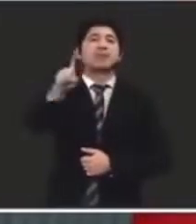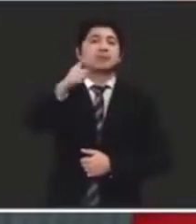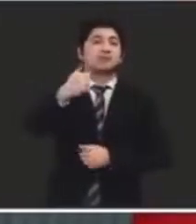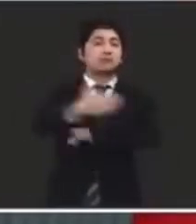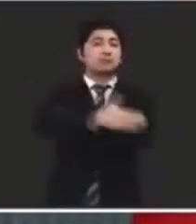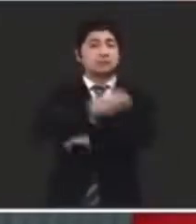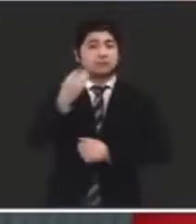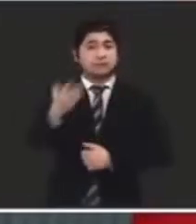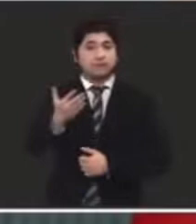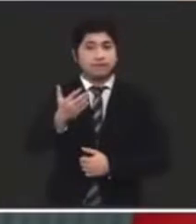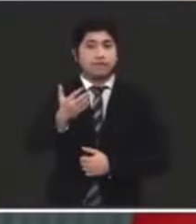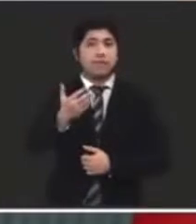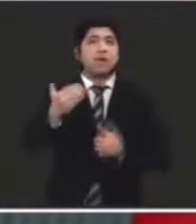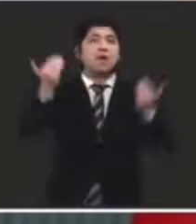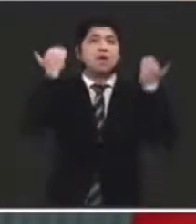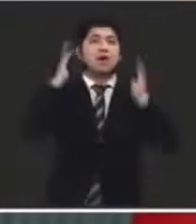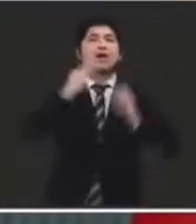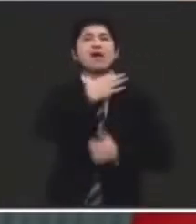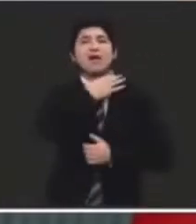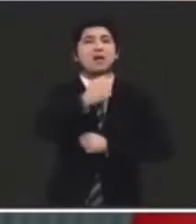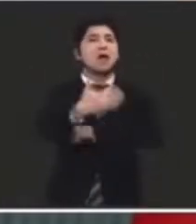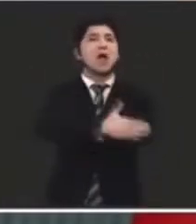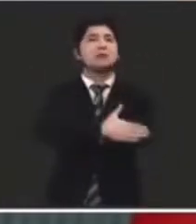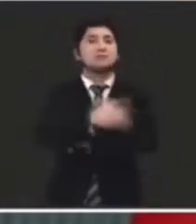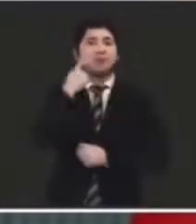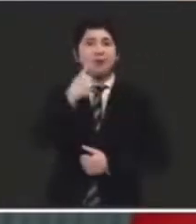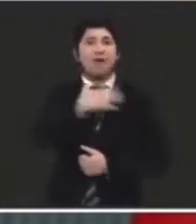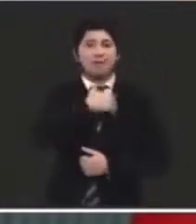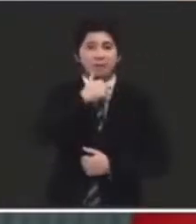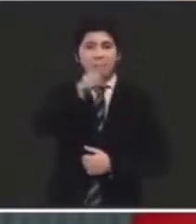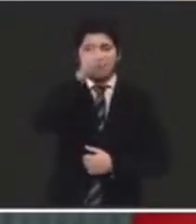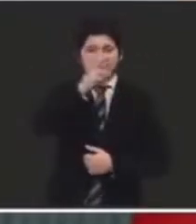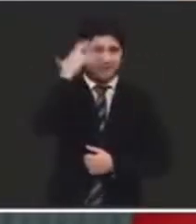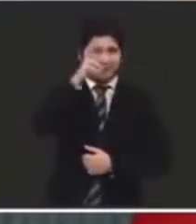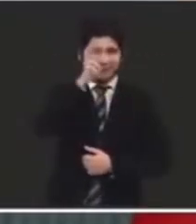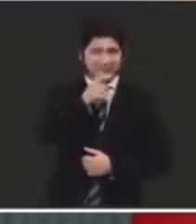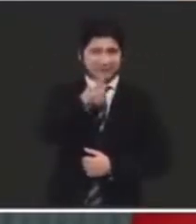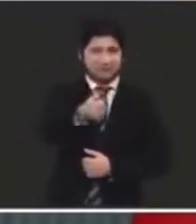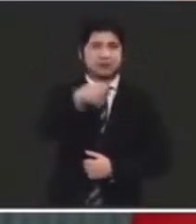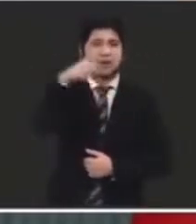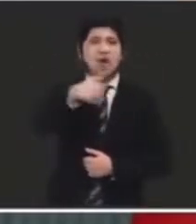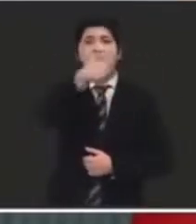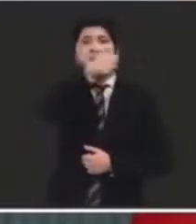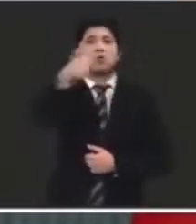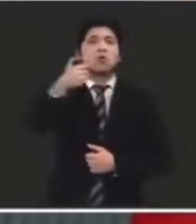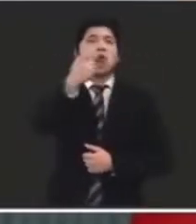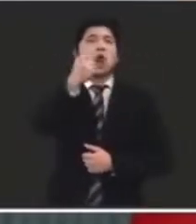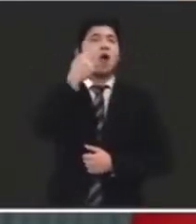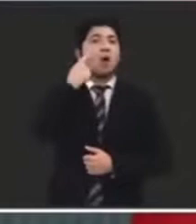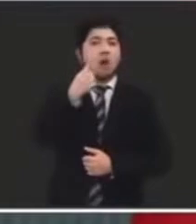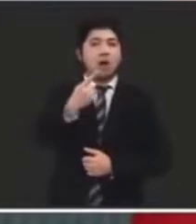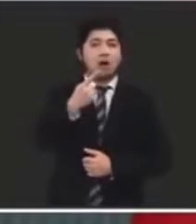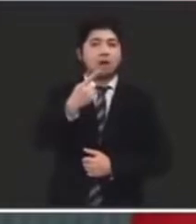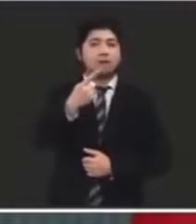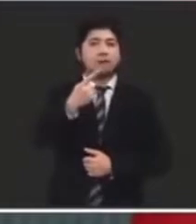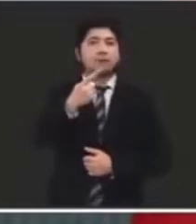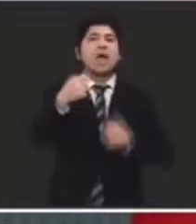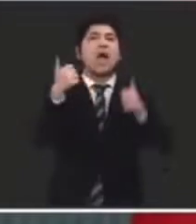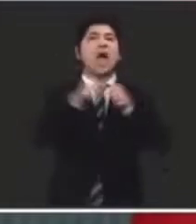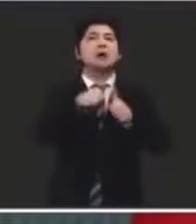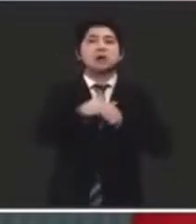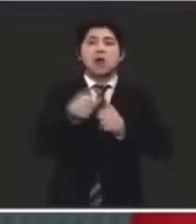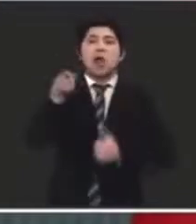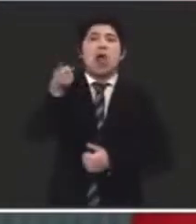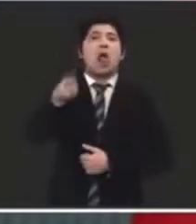liraya Öksüz yetim yardımını 300 liradan 600 liraya eşi